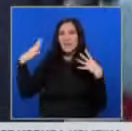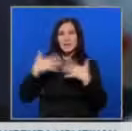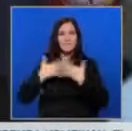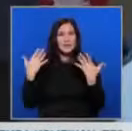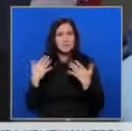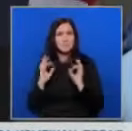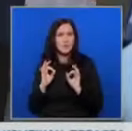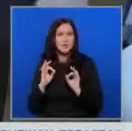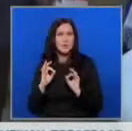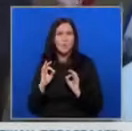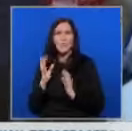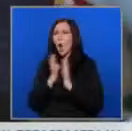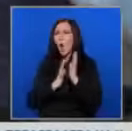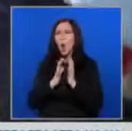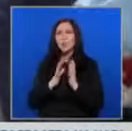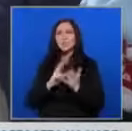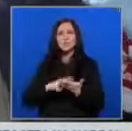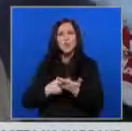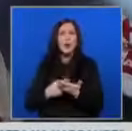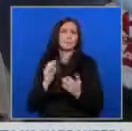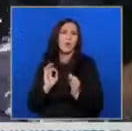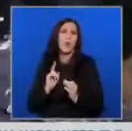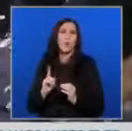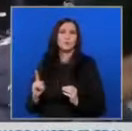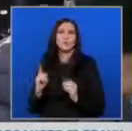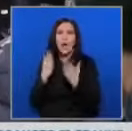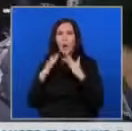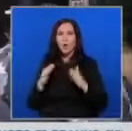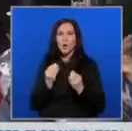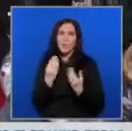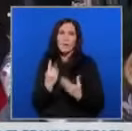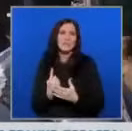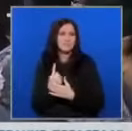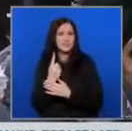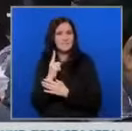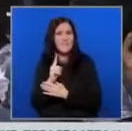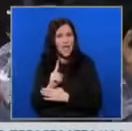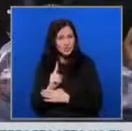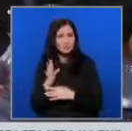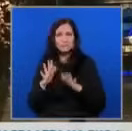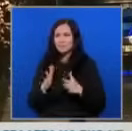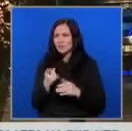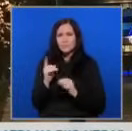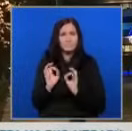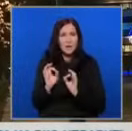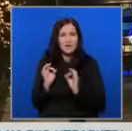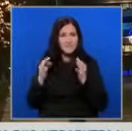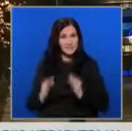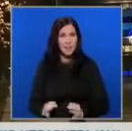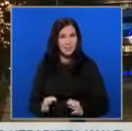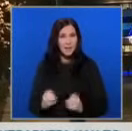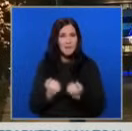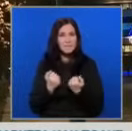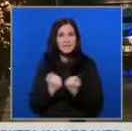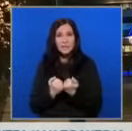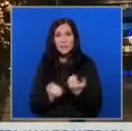такива ангорски чорапки, които са коледнички, свещи хубави, такива нещо в този стил.